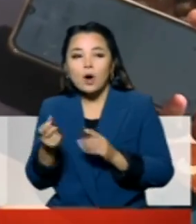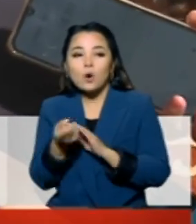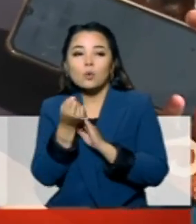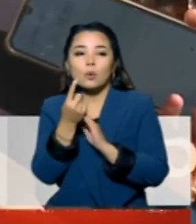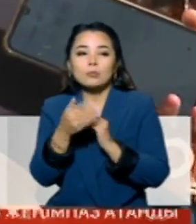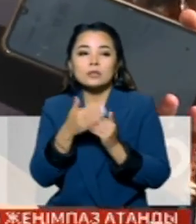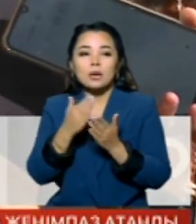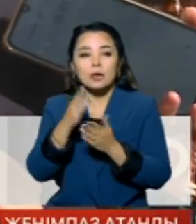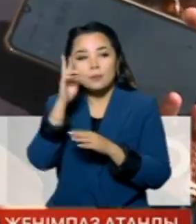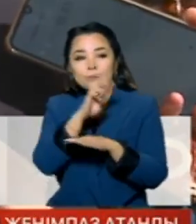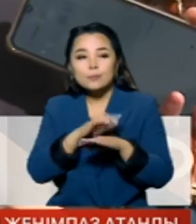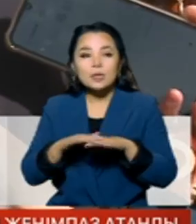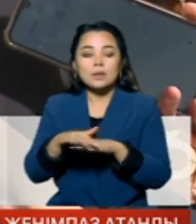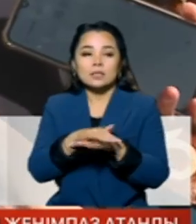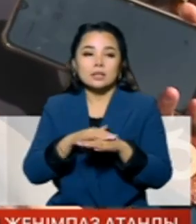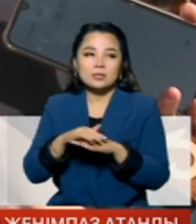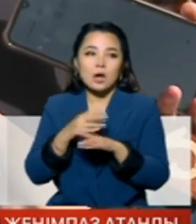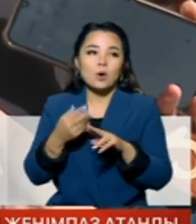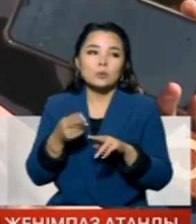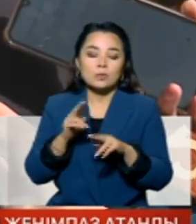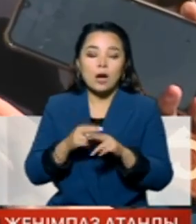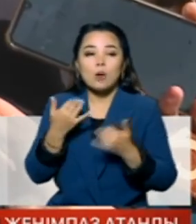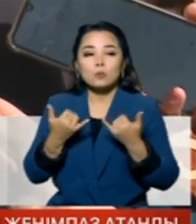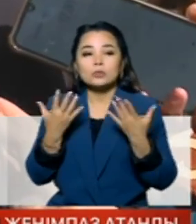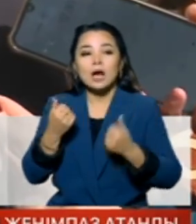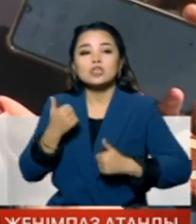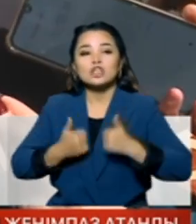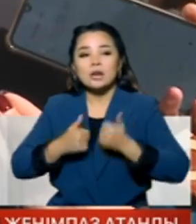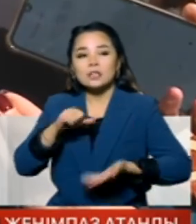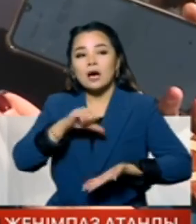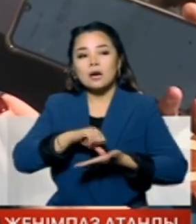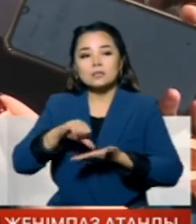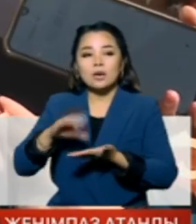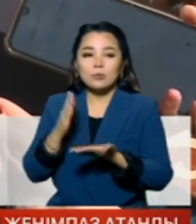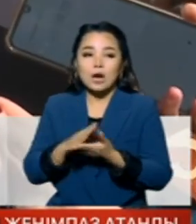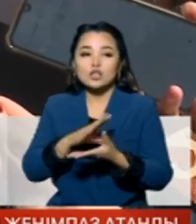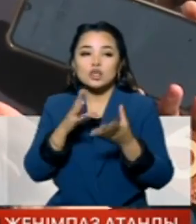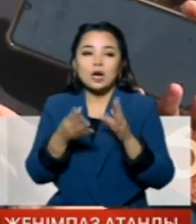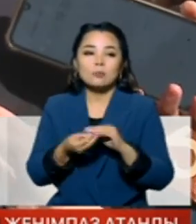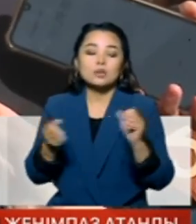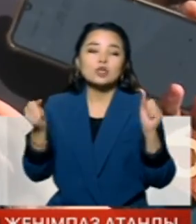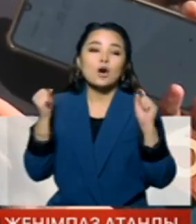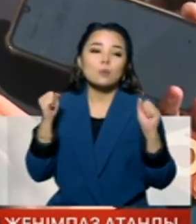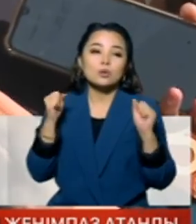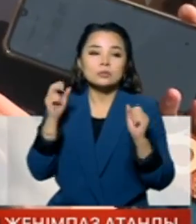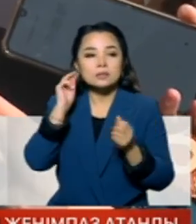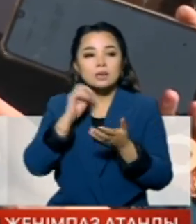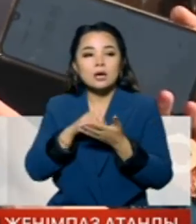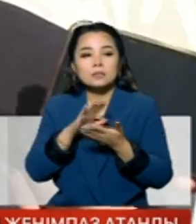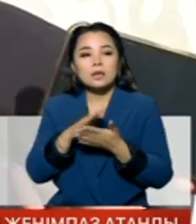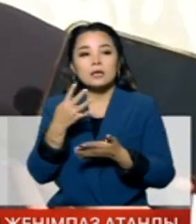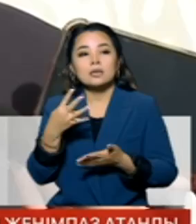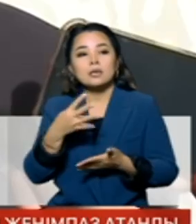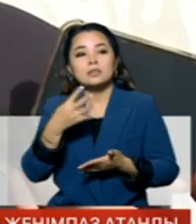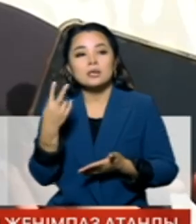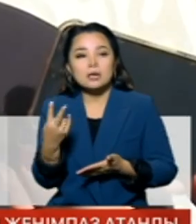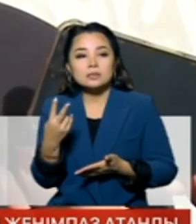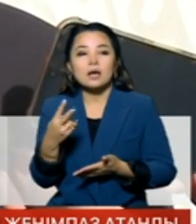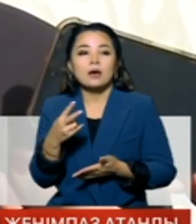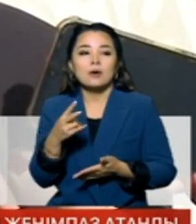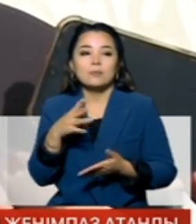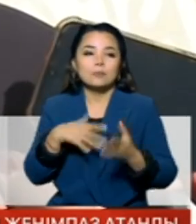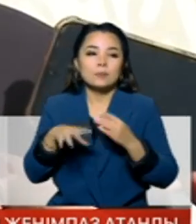11-дей мемлекет осы құсбегіліктің бүгінгі жарысына қатысып жатыр. Жалпы спортшылардың саны 42.